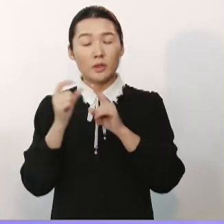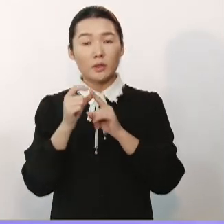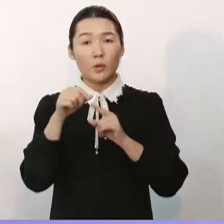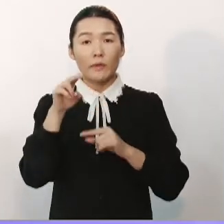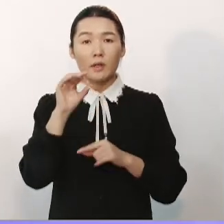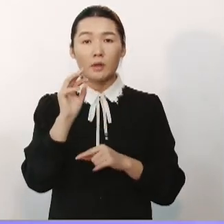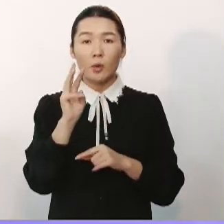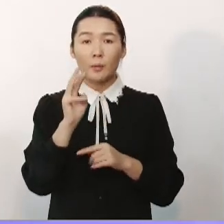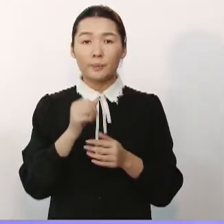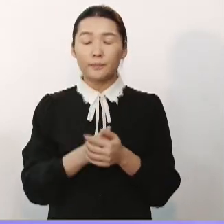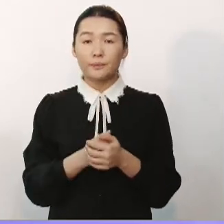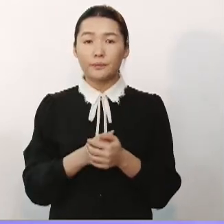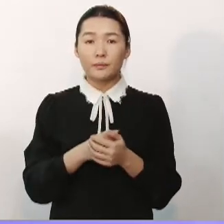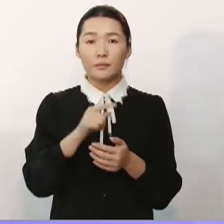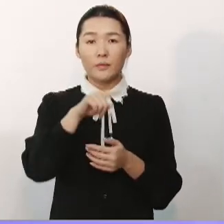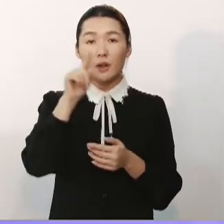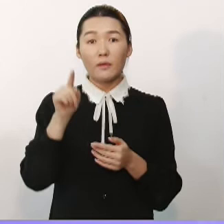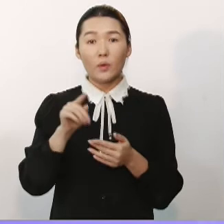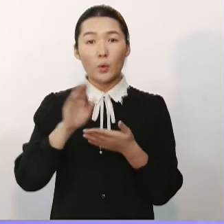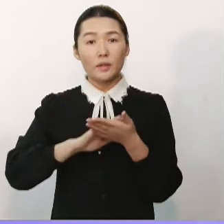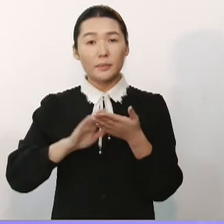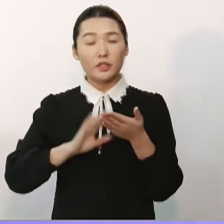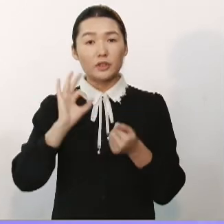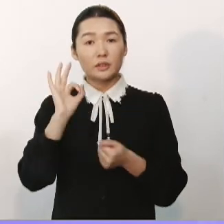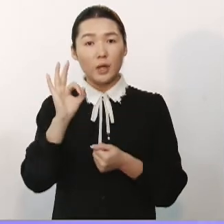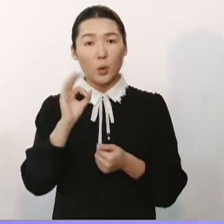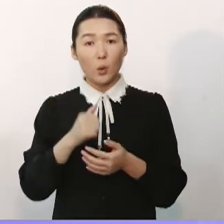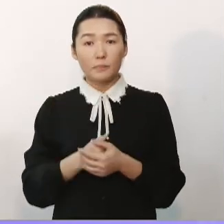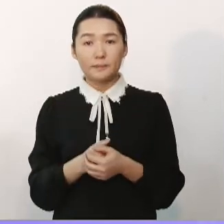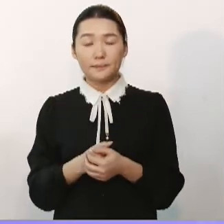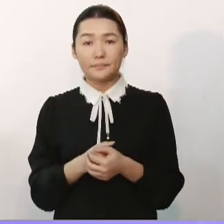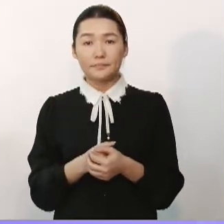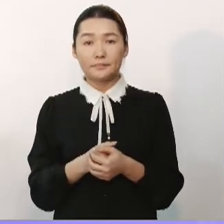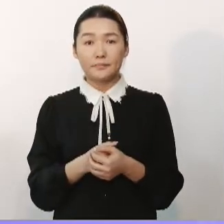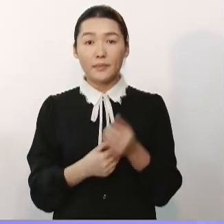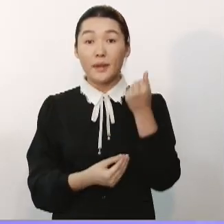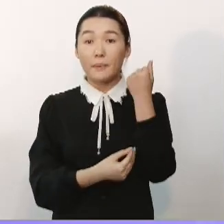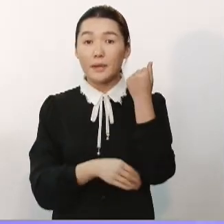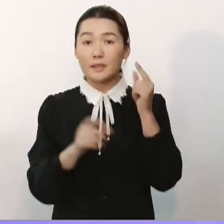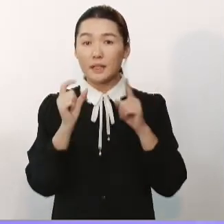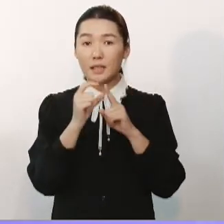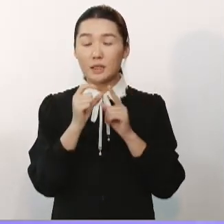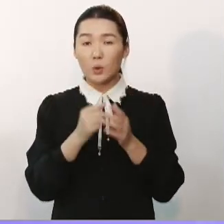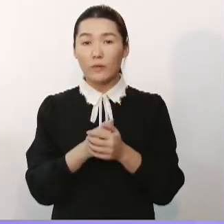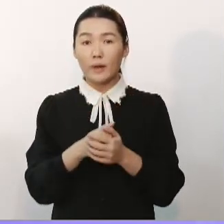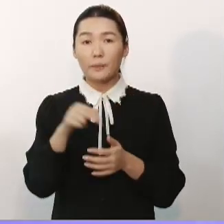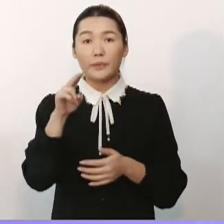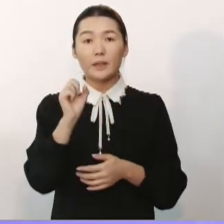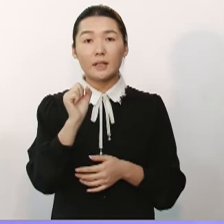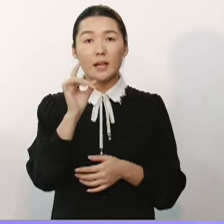Дом. В корне пишется буква О. И последнее слово.